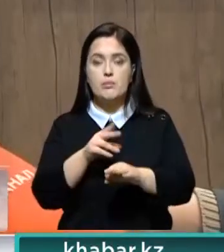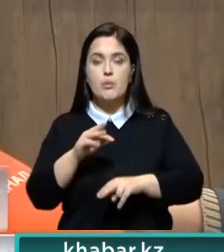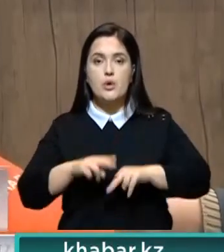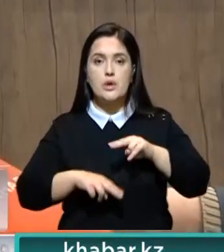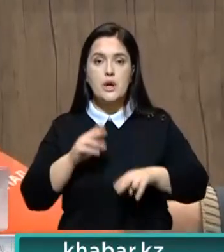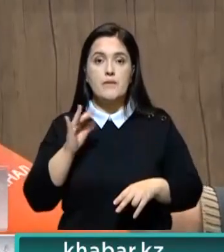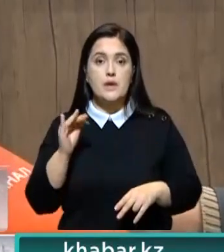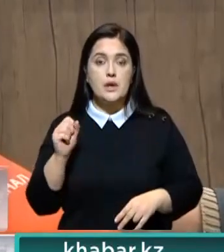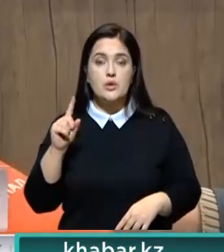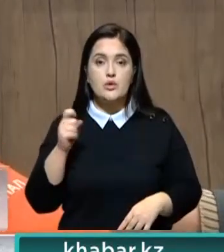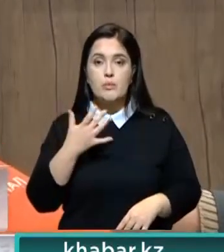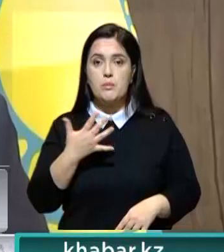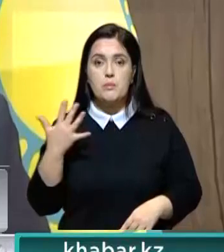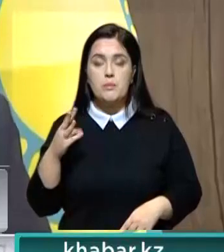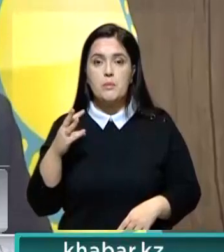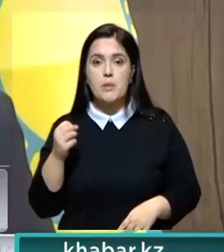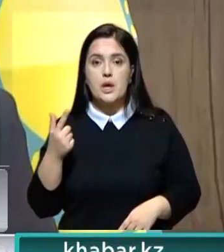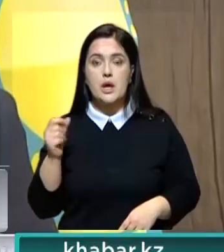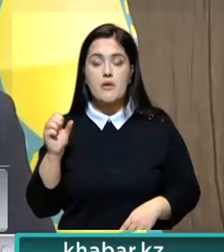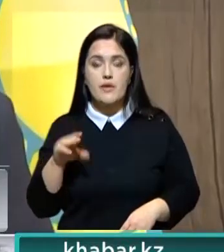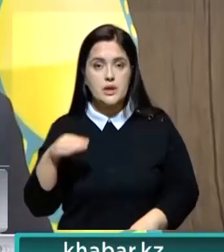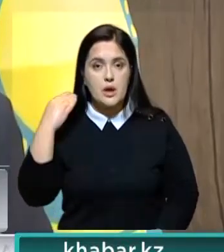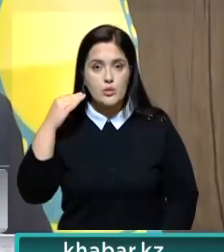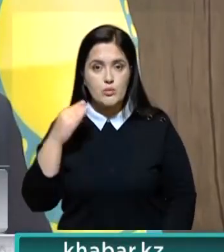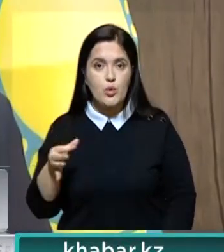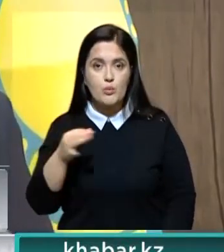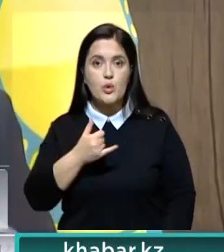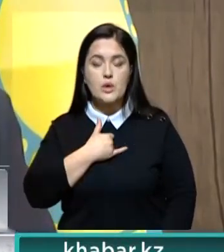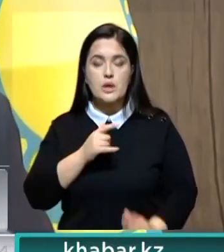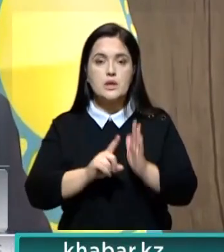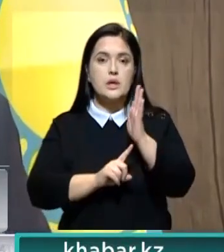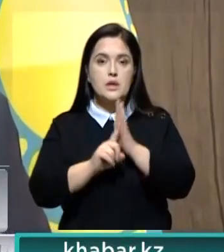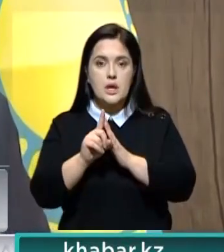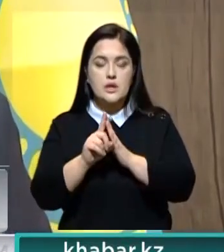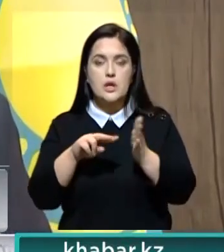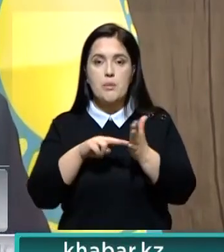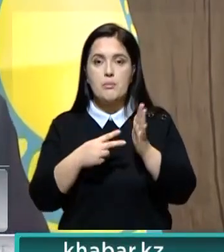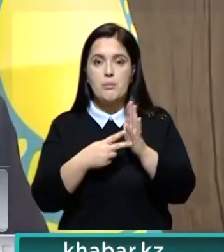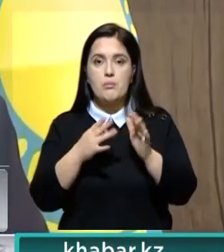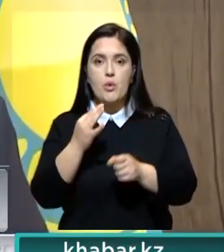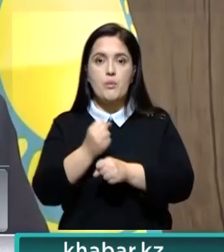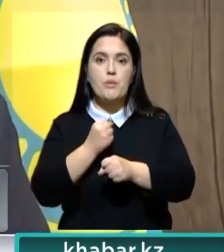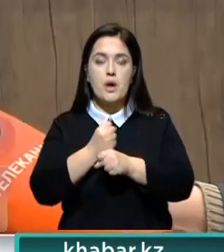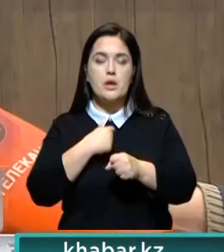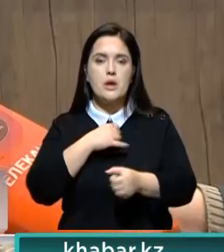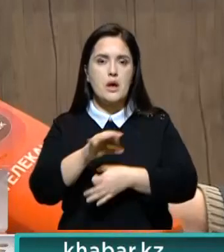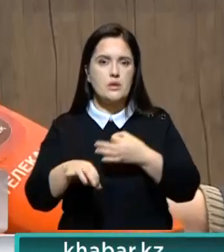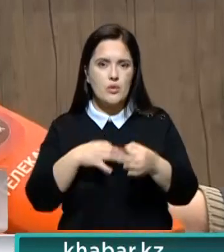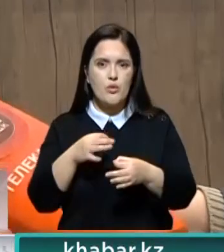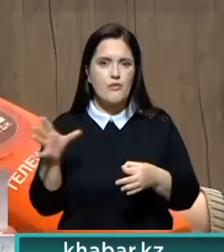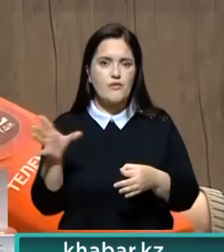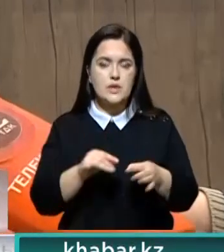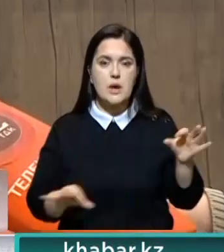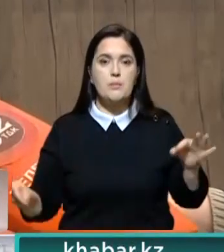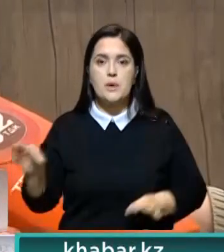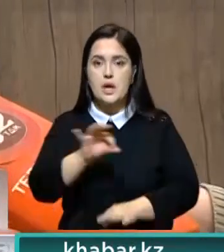ВИА на 155 мегаватт. Именно с Актюбинской области у нас началась и стратегия по переработке наших отходов. Вот эти все проекты